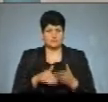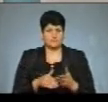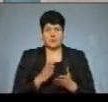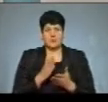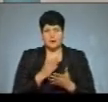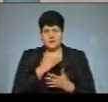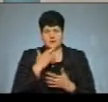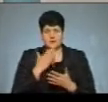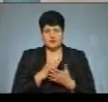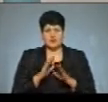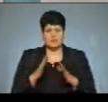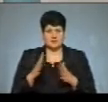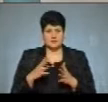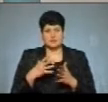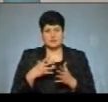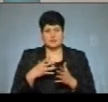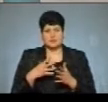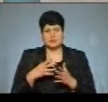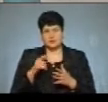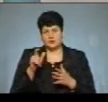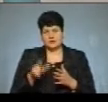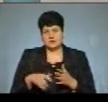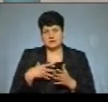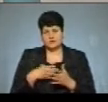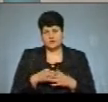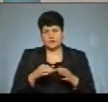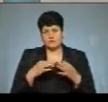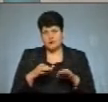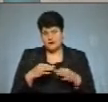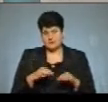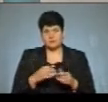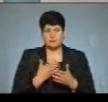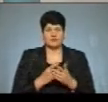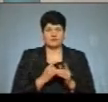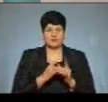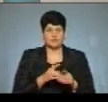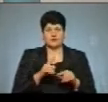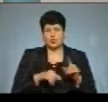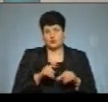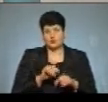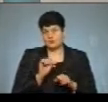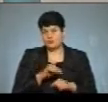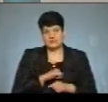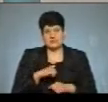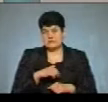де пацієнт своїм там, громадським транспортом чи в супроводі родичів може сам